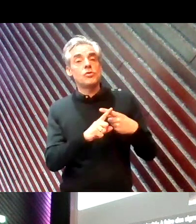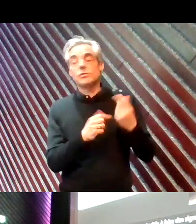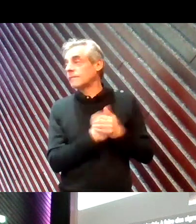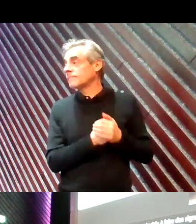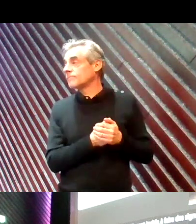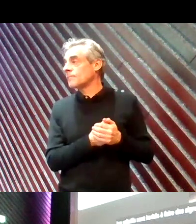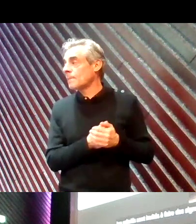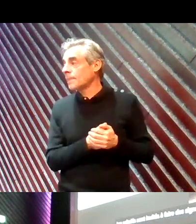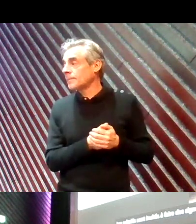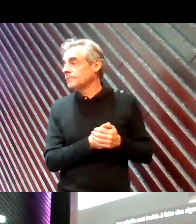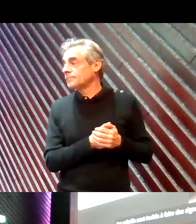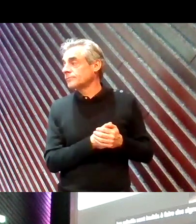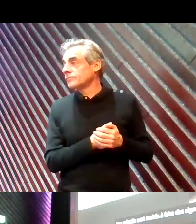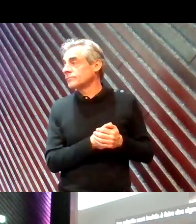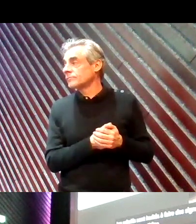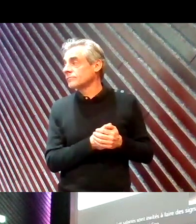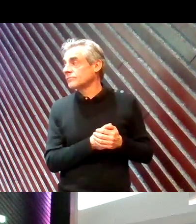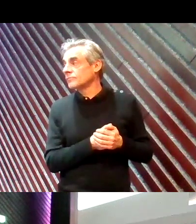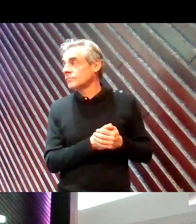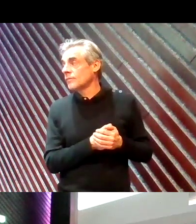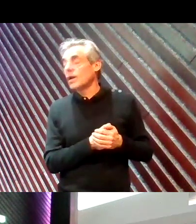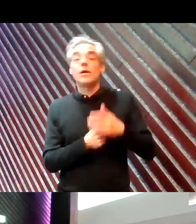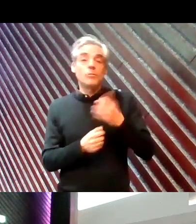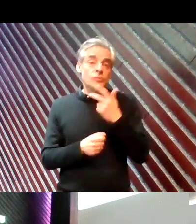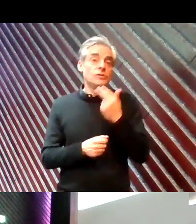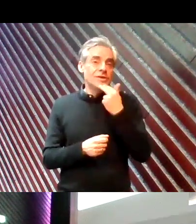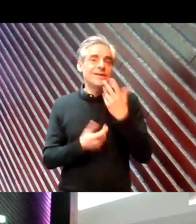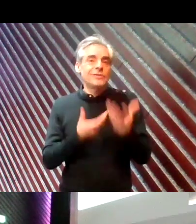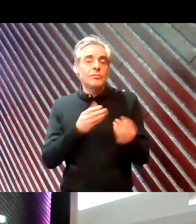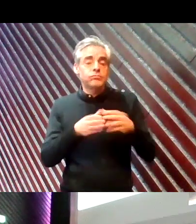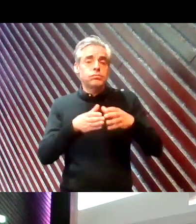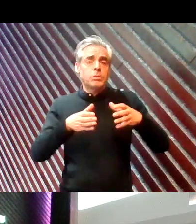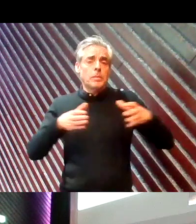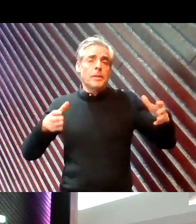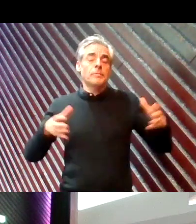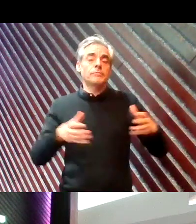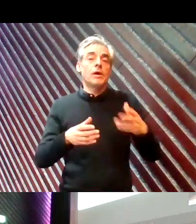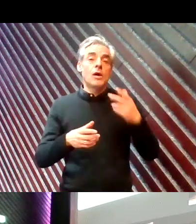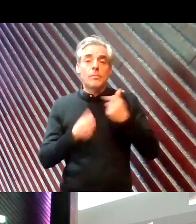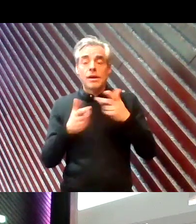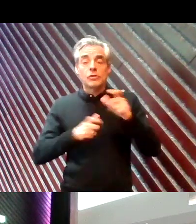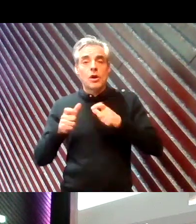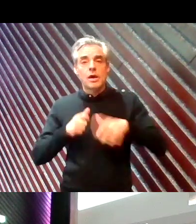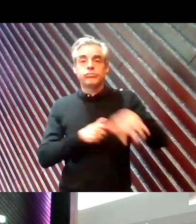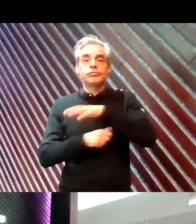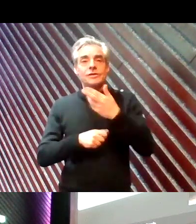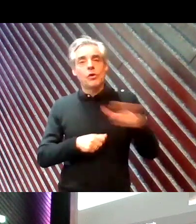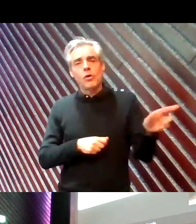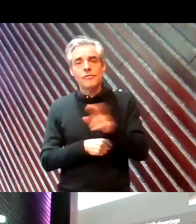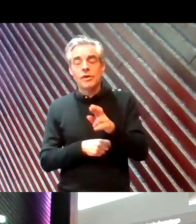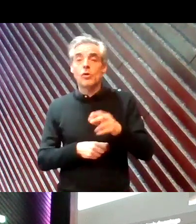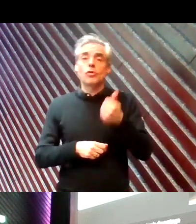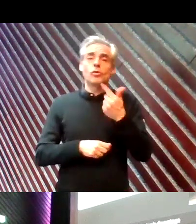retenir en fait davantage d'utilisateurs sur nos applications. On a énormément de collaborateurs qui reviennent